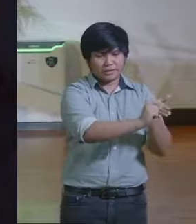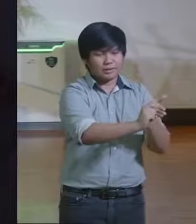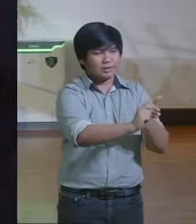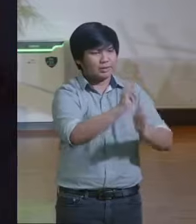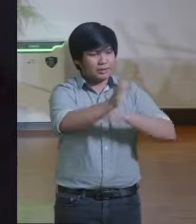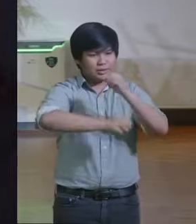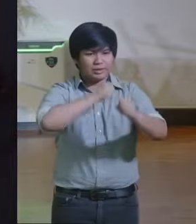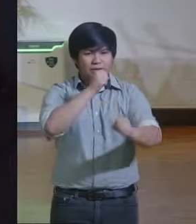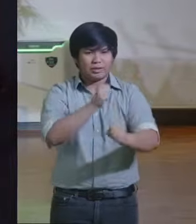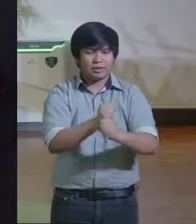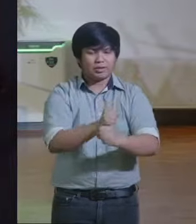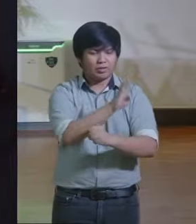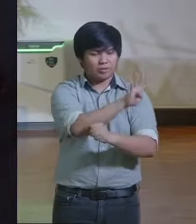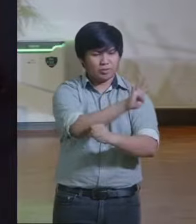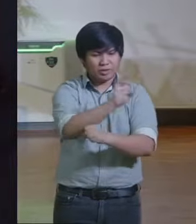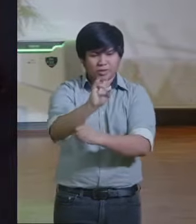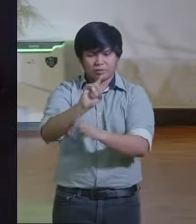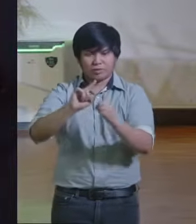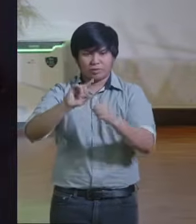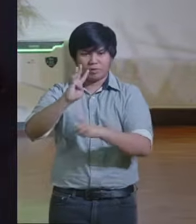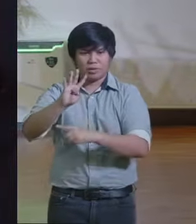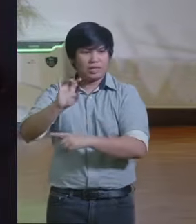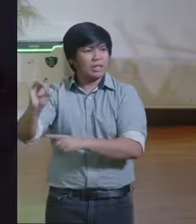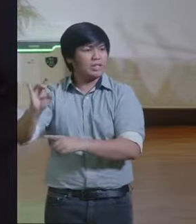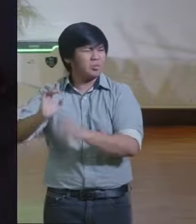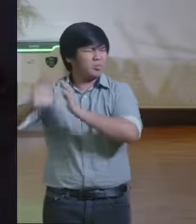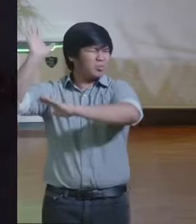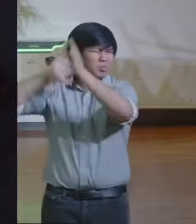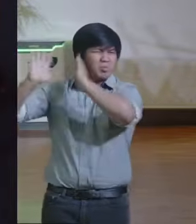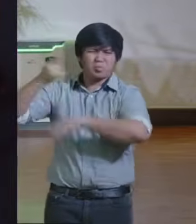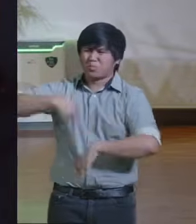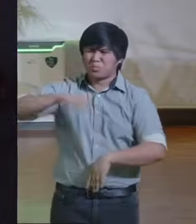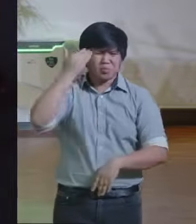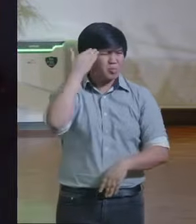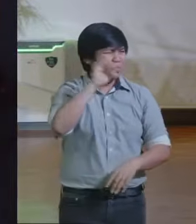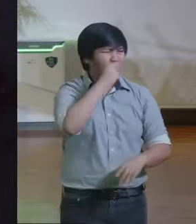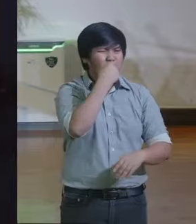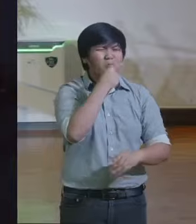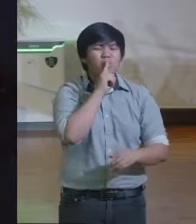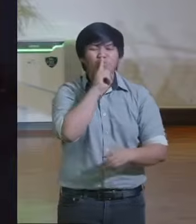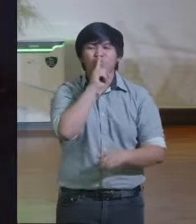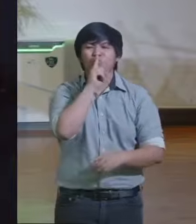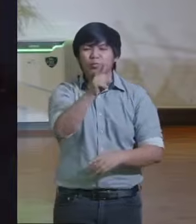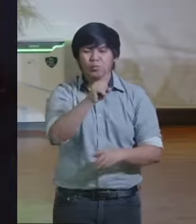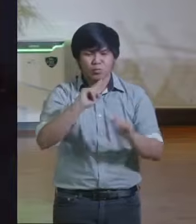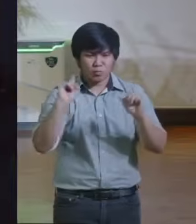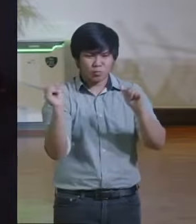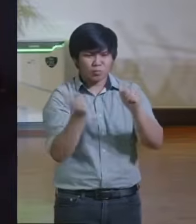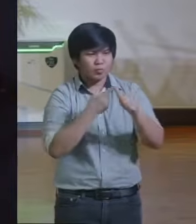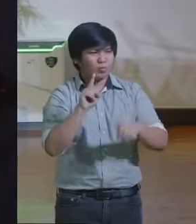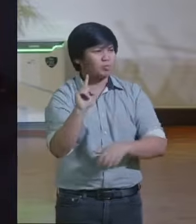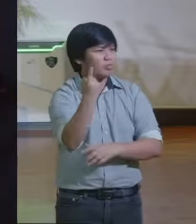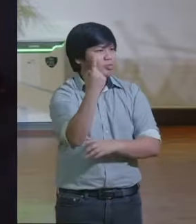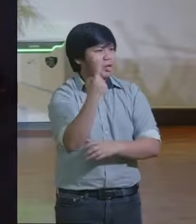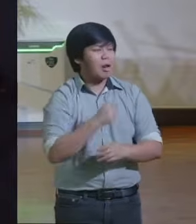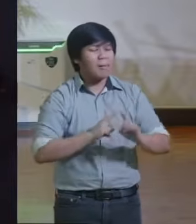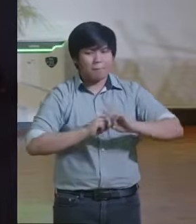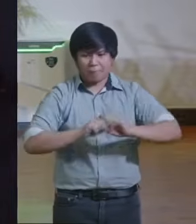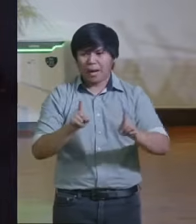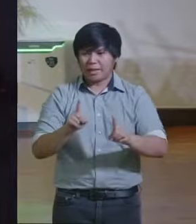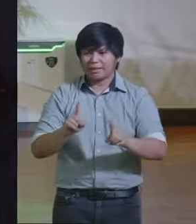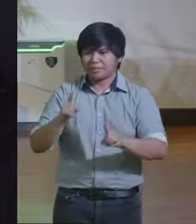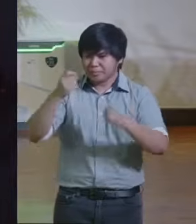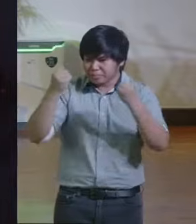AD 47-48. Hindi na po natin alam kung sino talaga ang nauna, pero marami